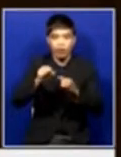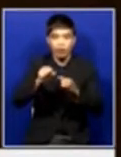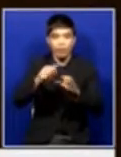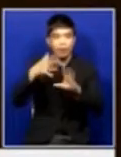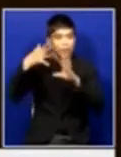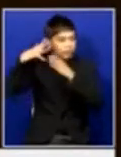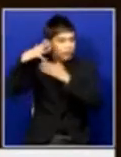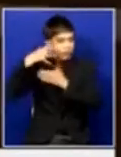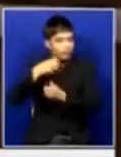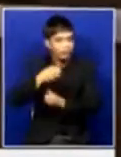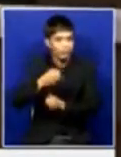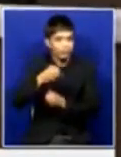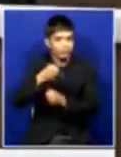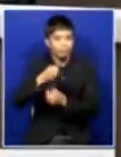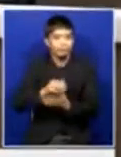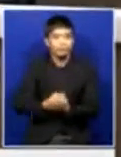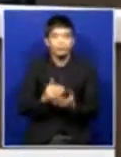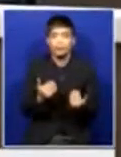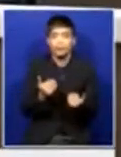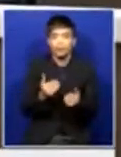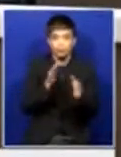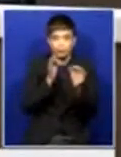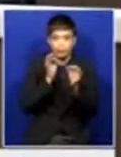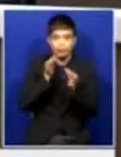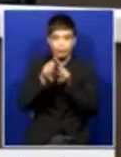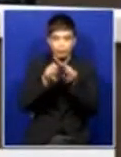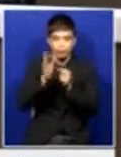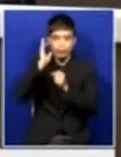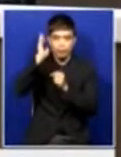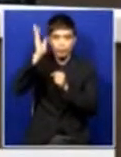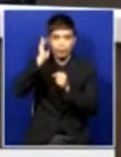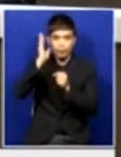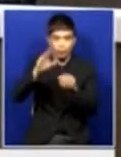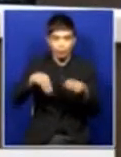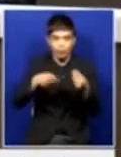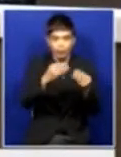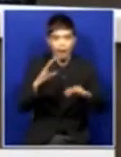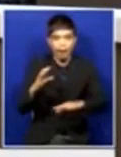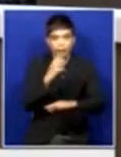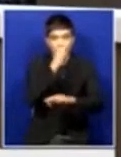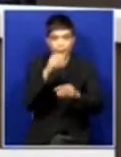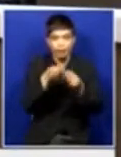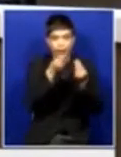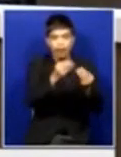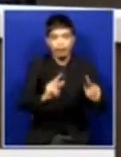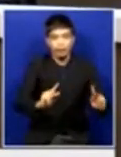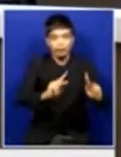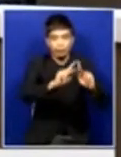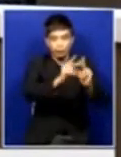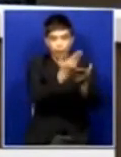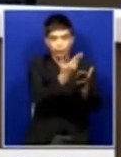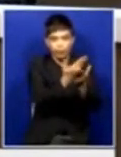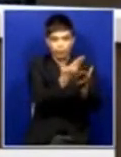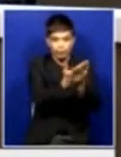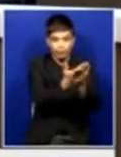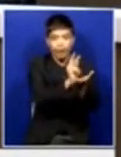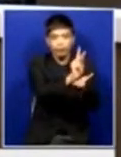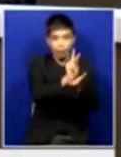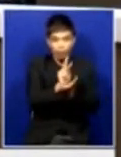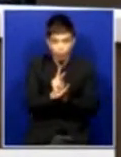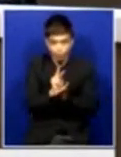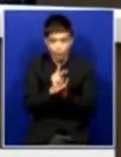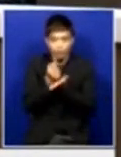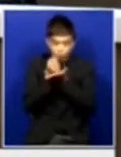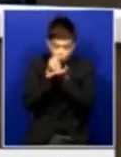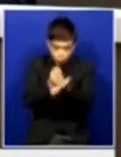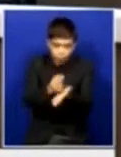ายพระราชกำหนดให้อำนาจกระทรวงการคลังในการกู้เงินเพื่อแก้ไขปัญหาเยียวยาและฟื้นฟูเศรษฐกิจและสังคม